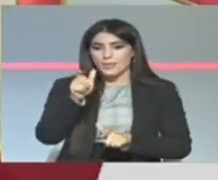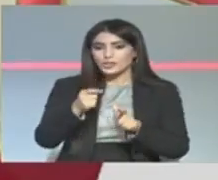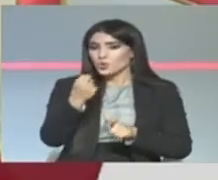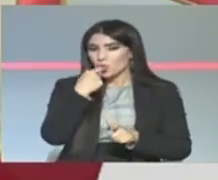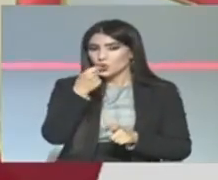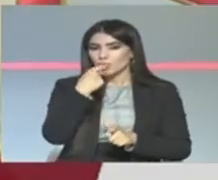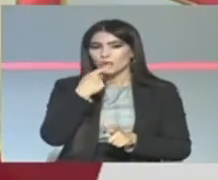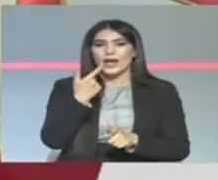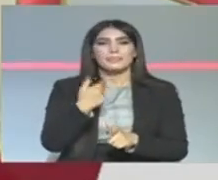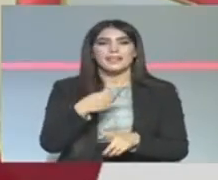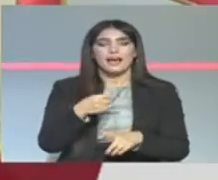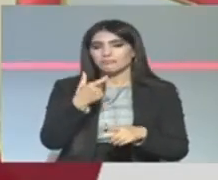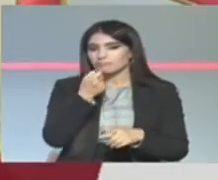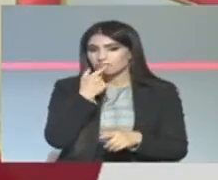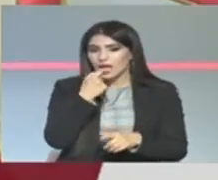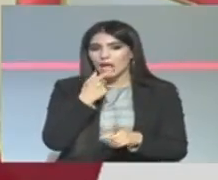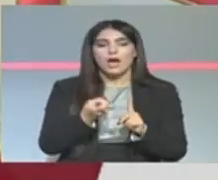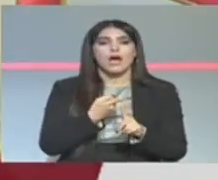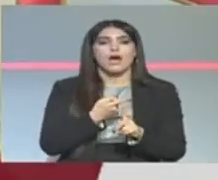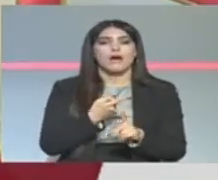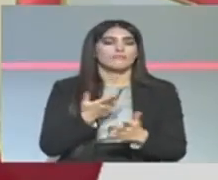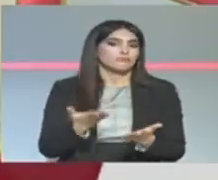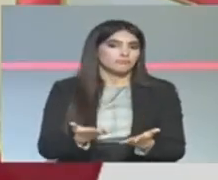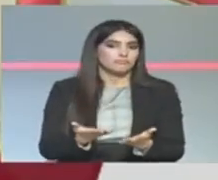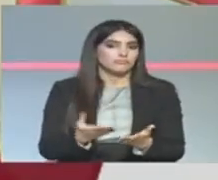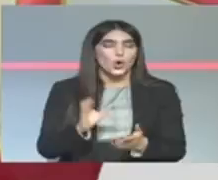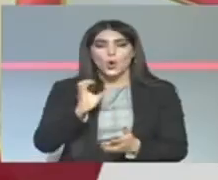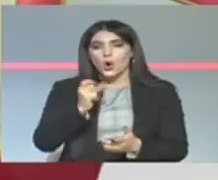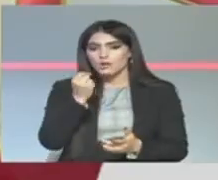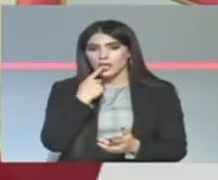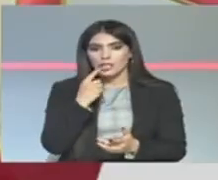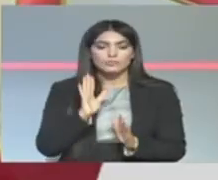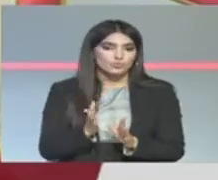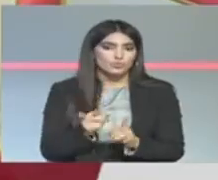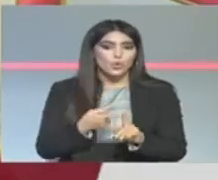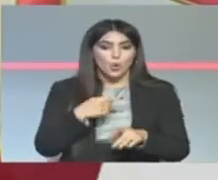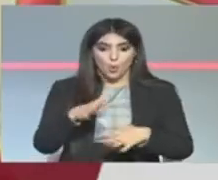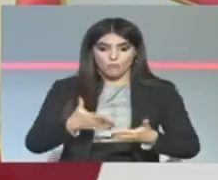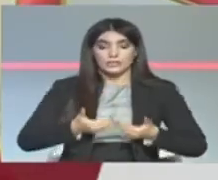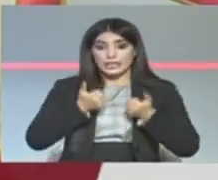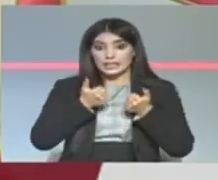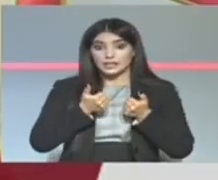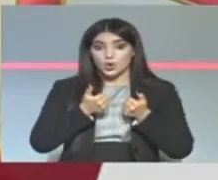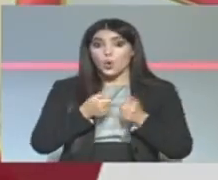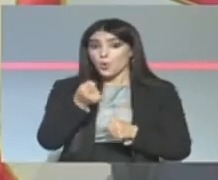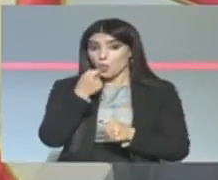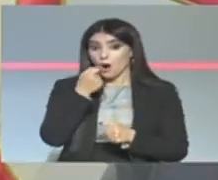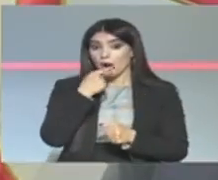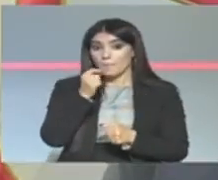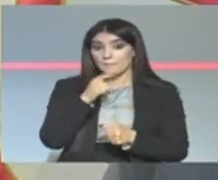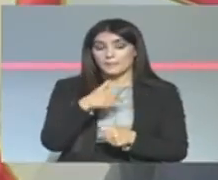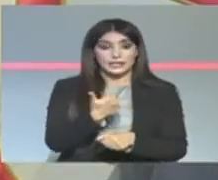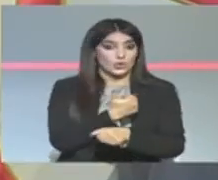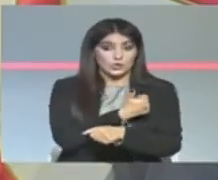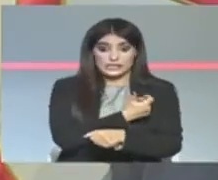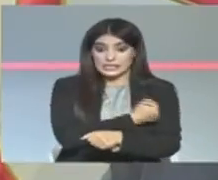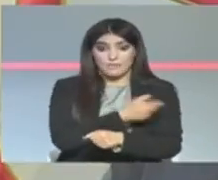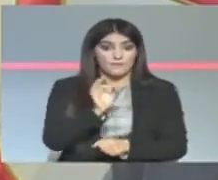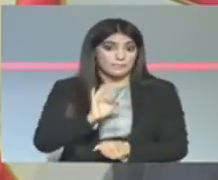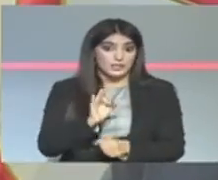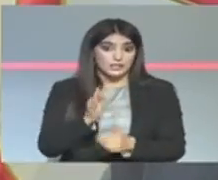الكويت وكان الطاوله في الفتره بعد كذا اسابيع او في ما دام ويخفف معداتكم على